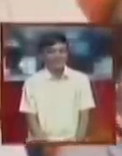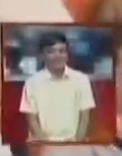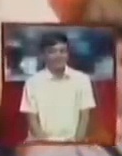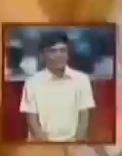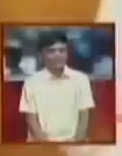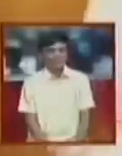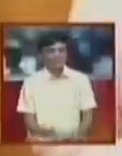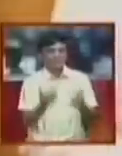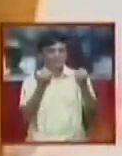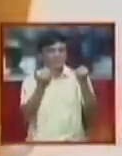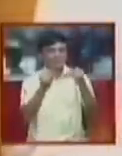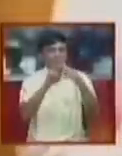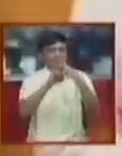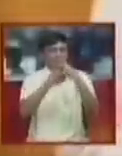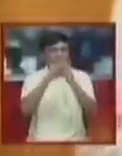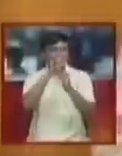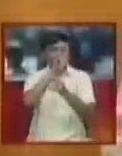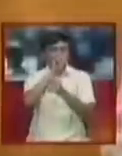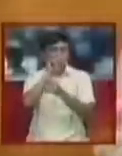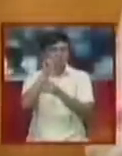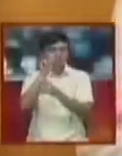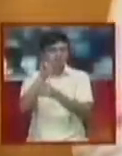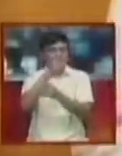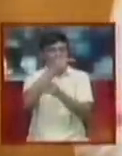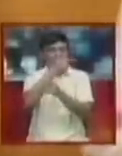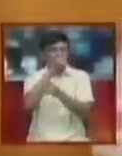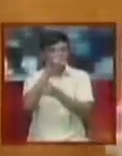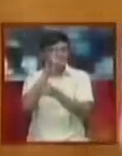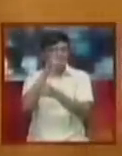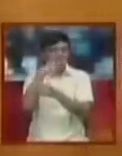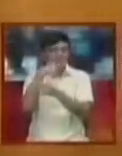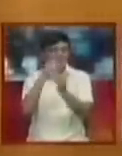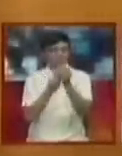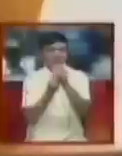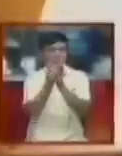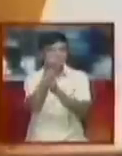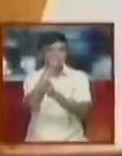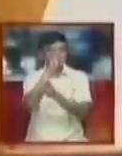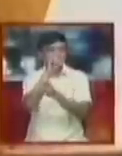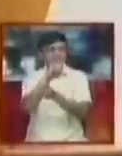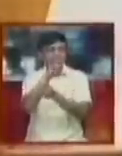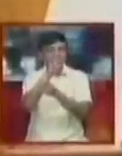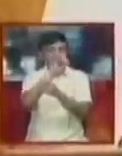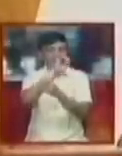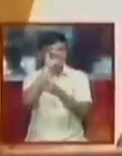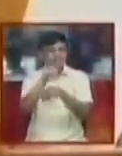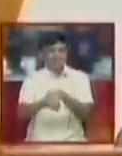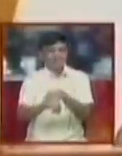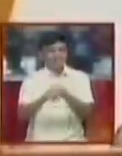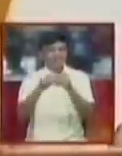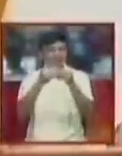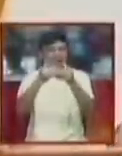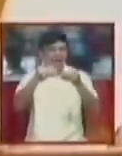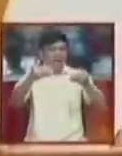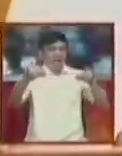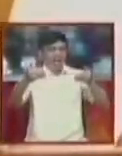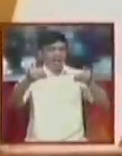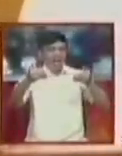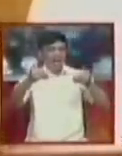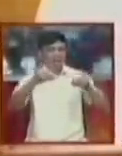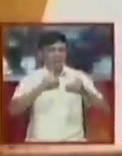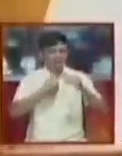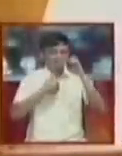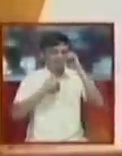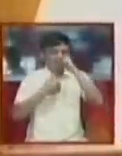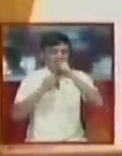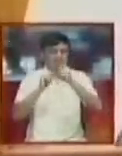Nito pong first quarter ng 2012, ang GDP growth natin 6.4%. Milya-milya ang layo niyan sa mga prediksyon